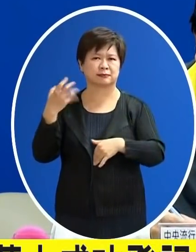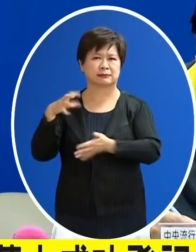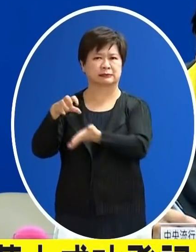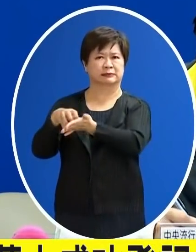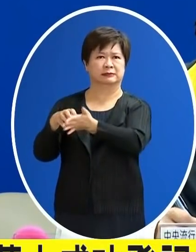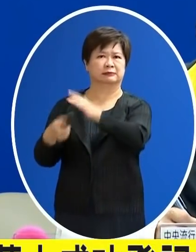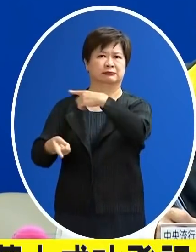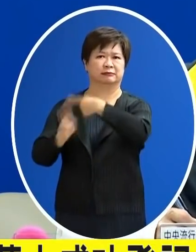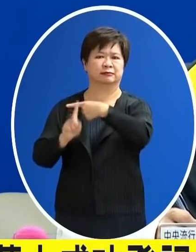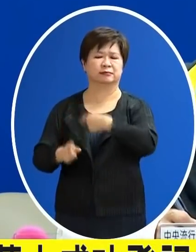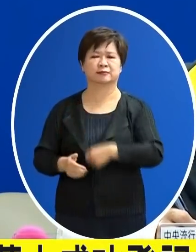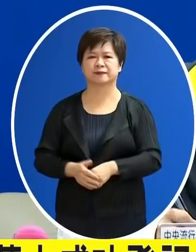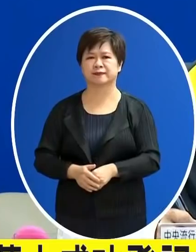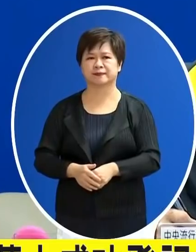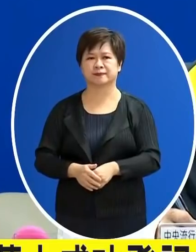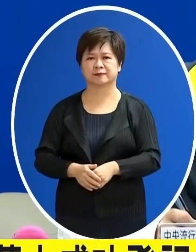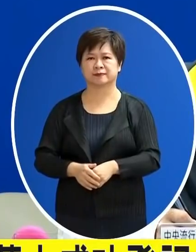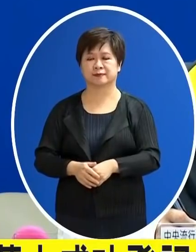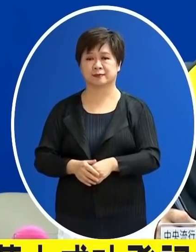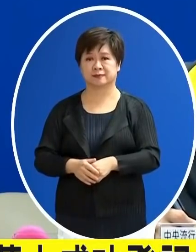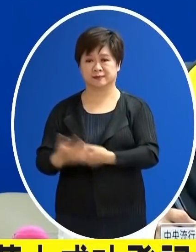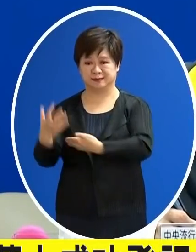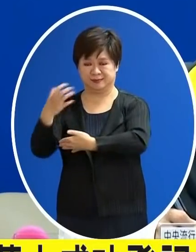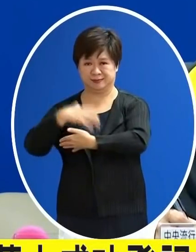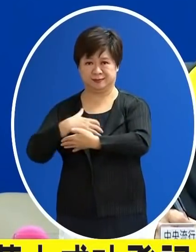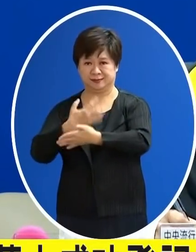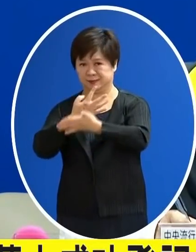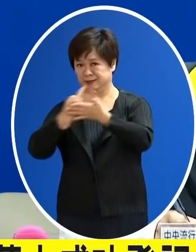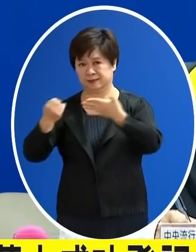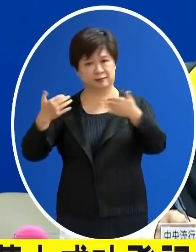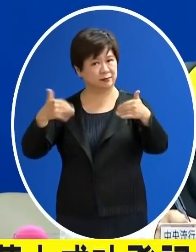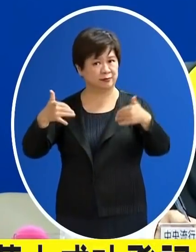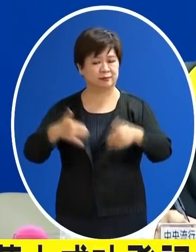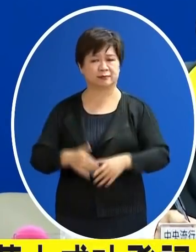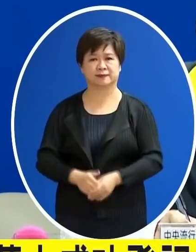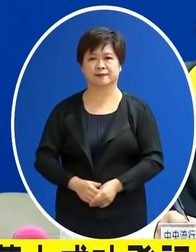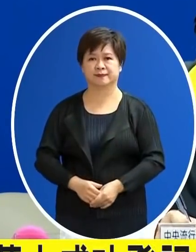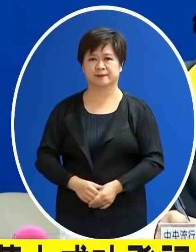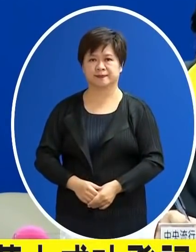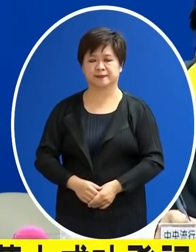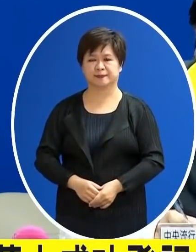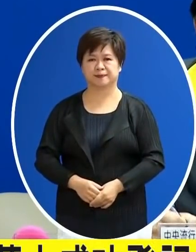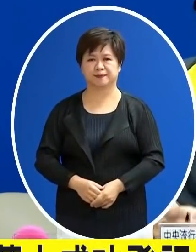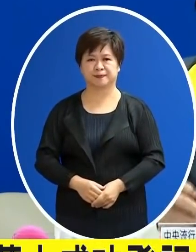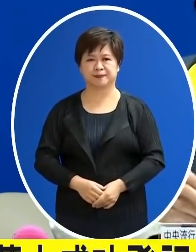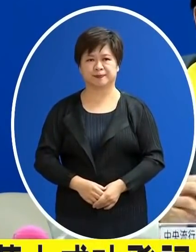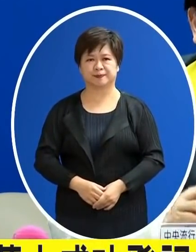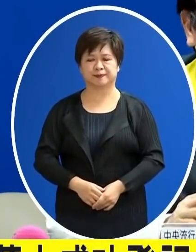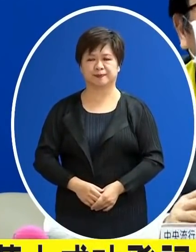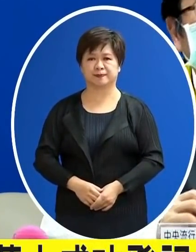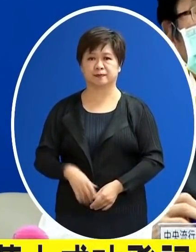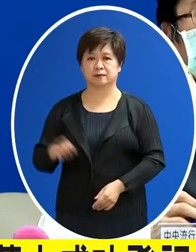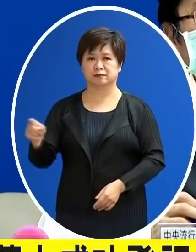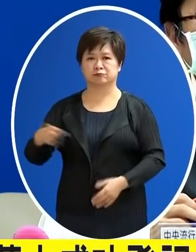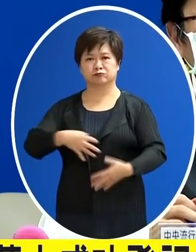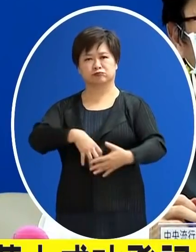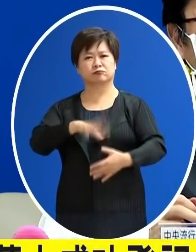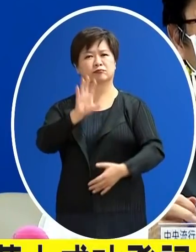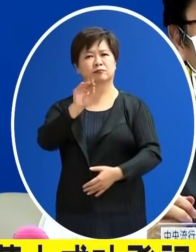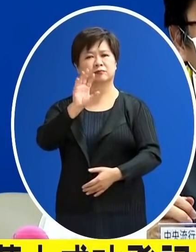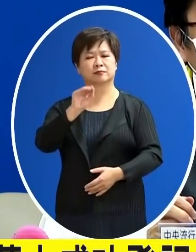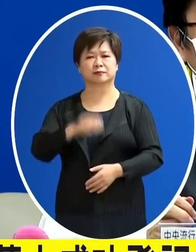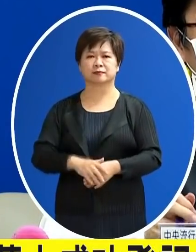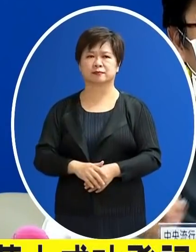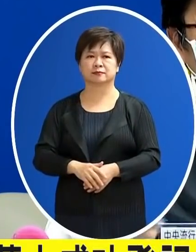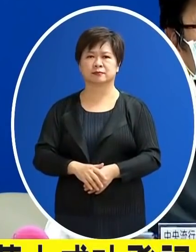确诊，所以还未列入今天的案号之间。那有关他是不是怀孕的部分，我们这